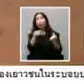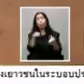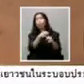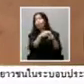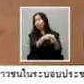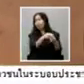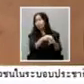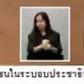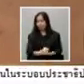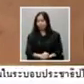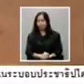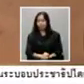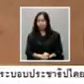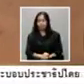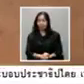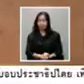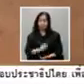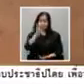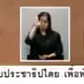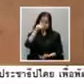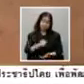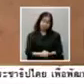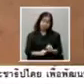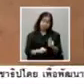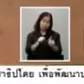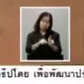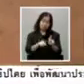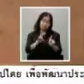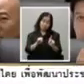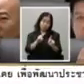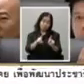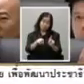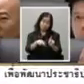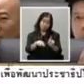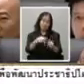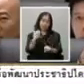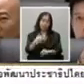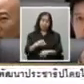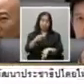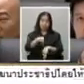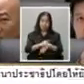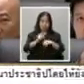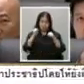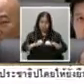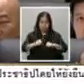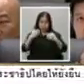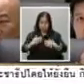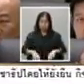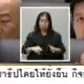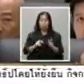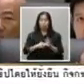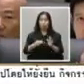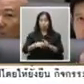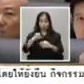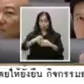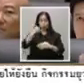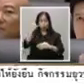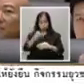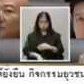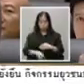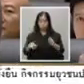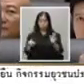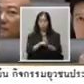ของท่านเองนะครับ แต่ท่านประธานครับข้อบังคับที่71ที่ท่านวินิจฉัยไปแล้วถือว่าเป็นอันเด็ดขาด ครับ และ ตอนนี้ท่